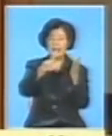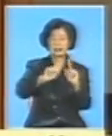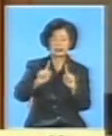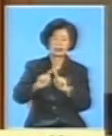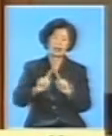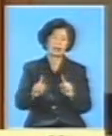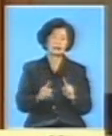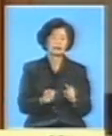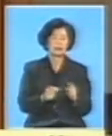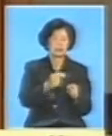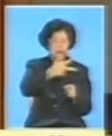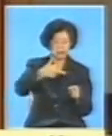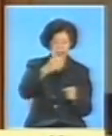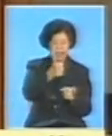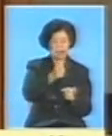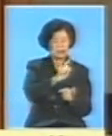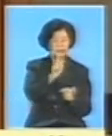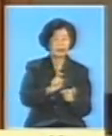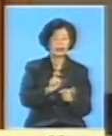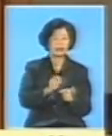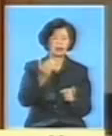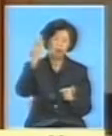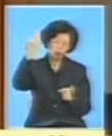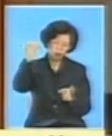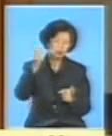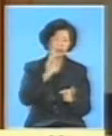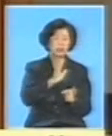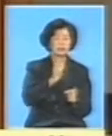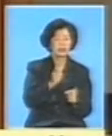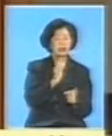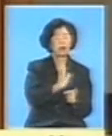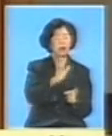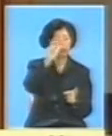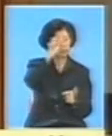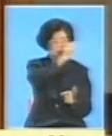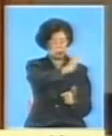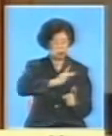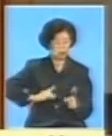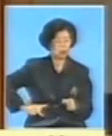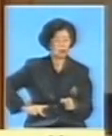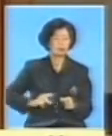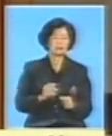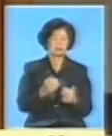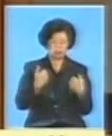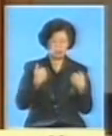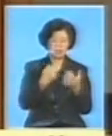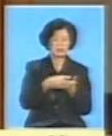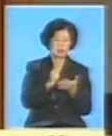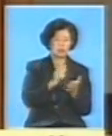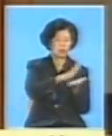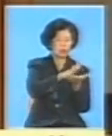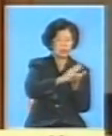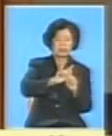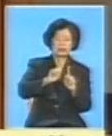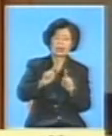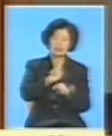ทำนองเนี้ยอันที่ผ่านมาของเป็นโครงการแบบยี่หัวนะครับโครงการสอนทางไกลผ่านดาวเทียมเนี่ยก็มีประโยชน์นะหลายโรงเรียนที่ใ